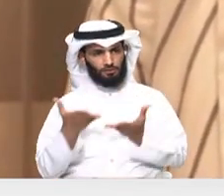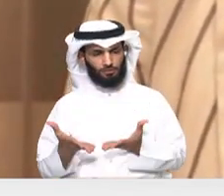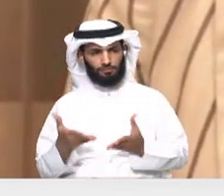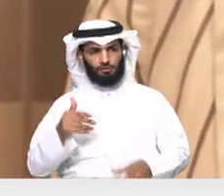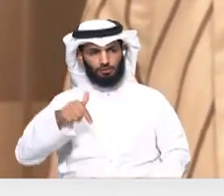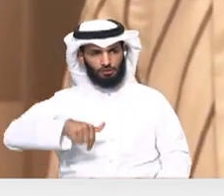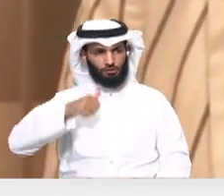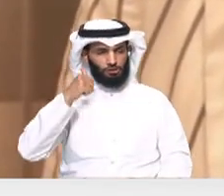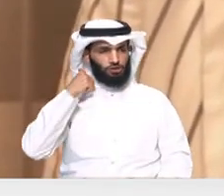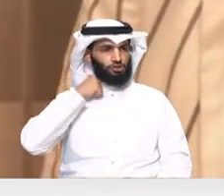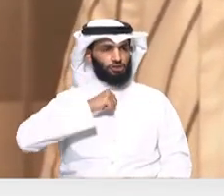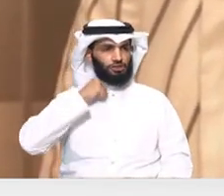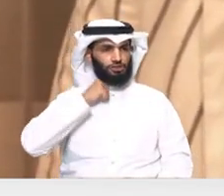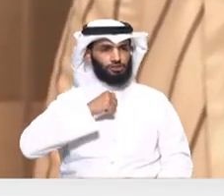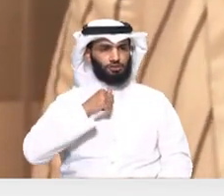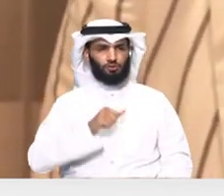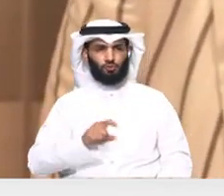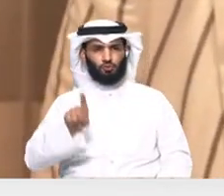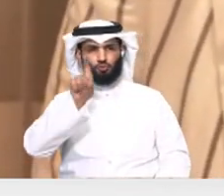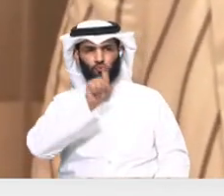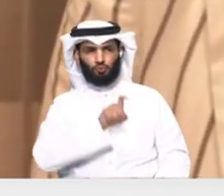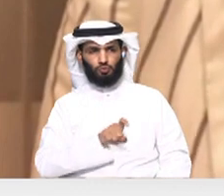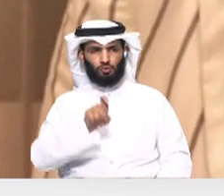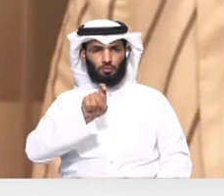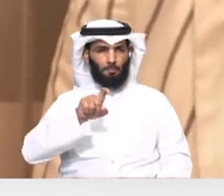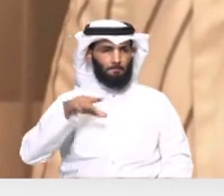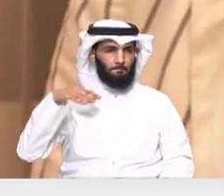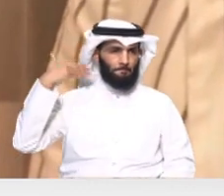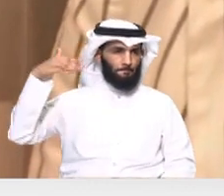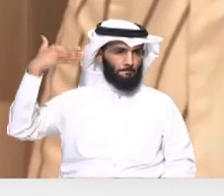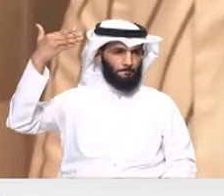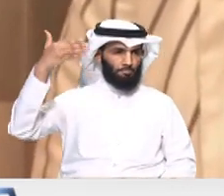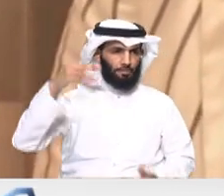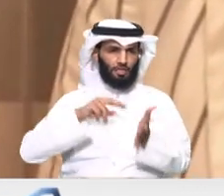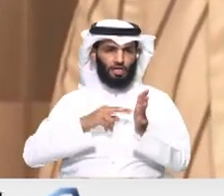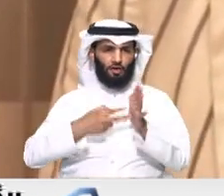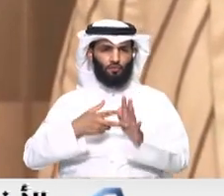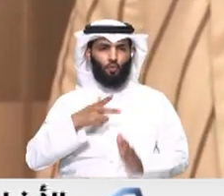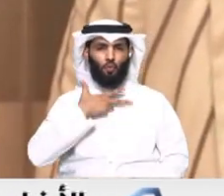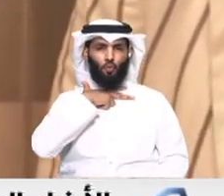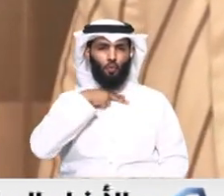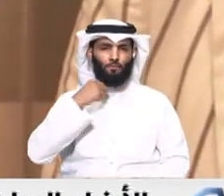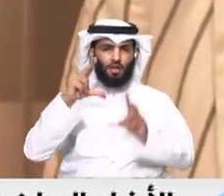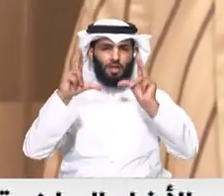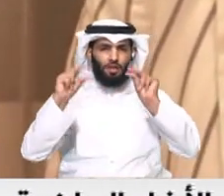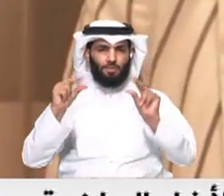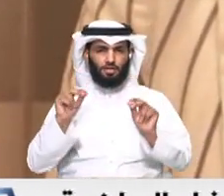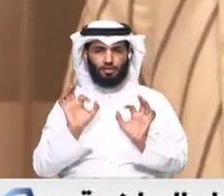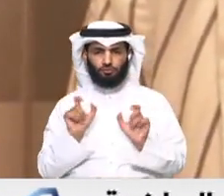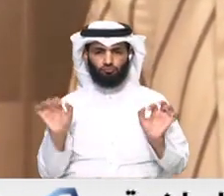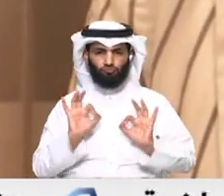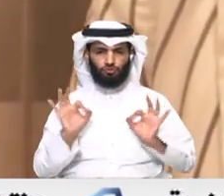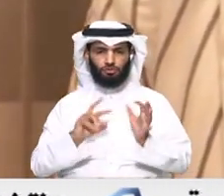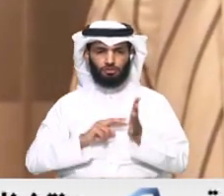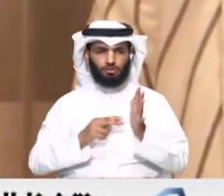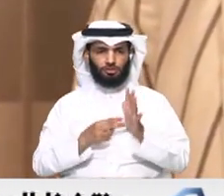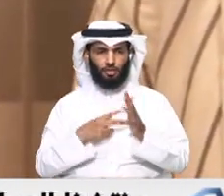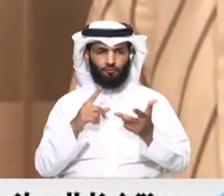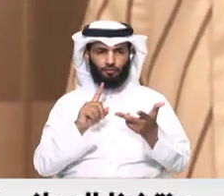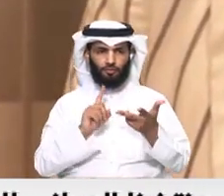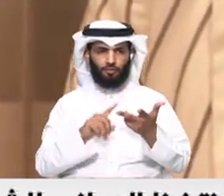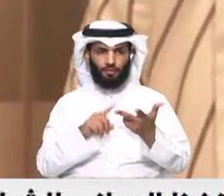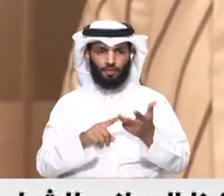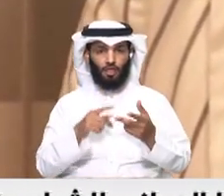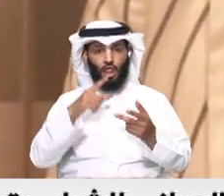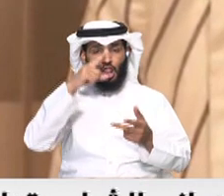مستجدات المشهد الميداني، إلى أين تتجه الأوضاع وما استعدادات الحكومة اللبنانية كذلك في حالة حدوث اجتياح